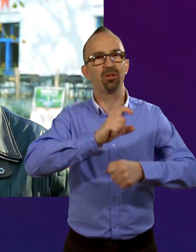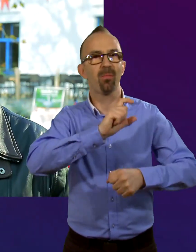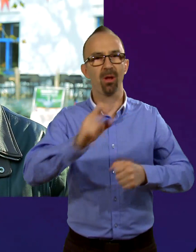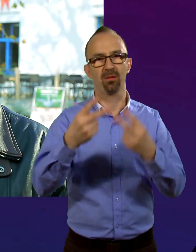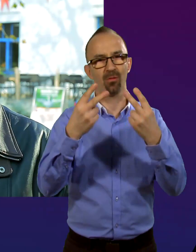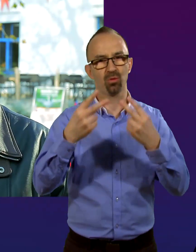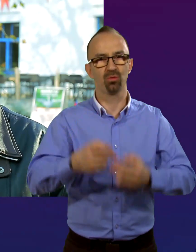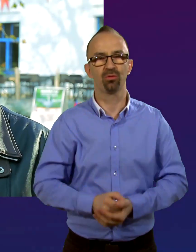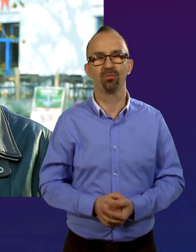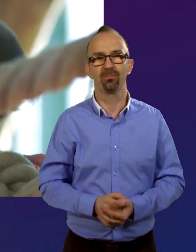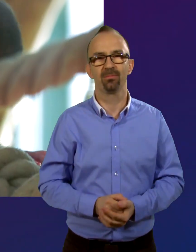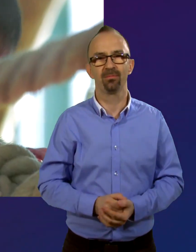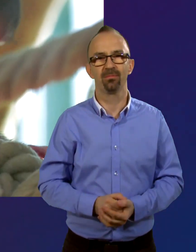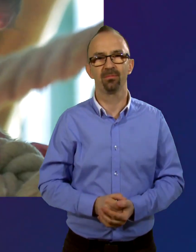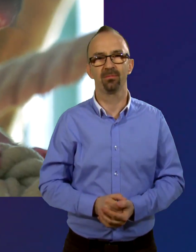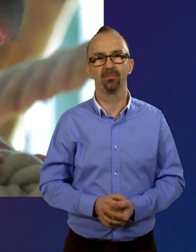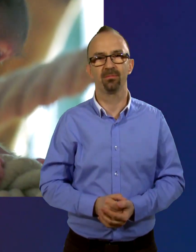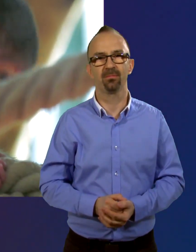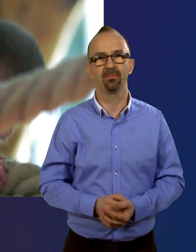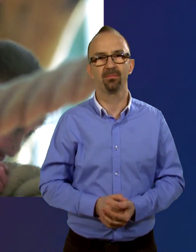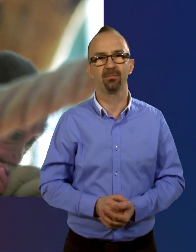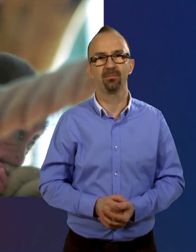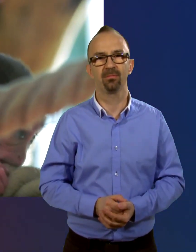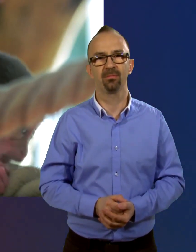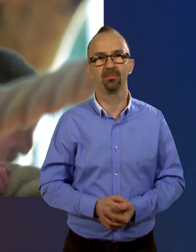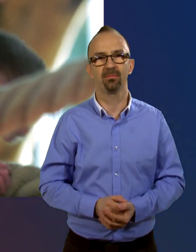fenntartását elősegíteni.